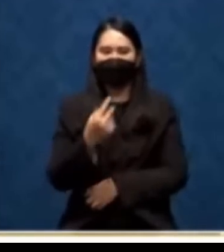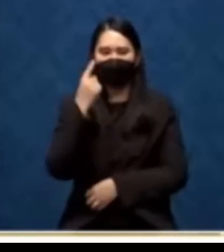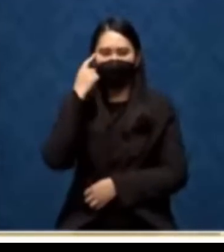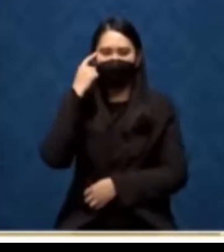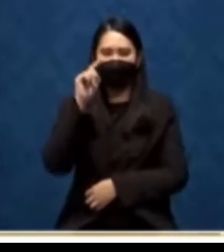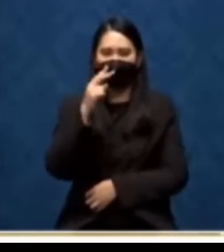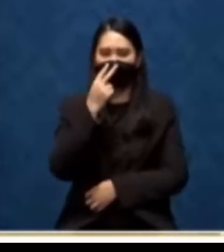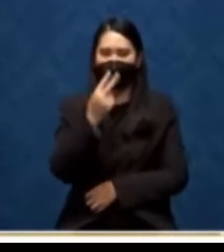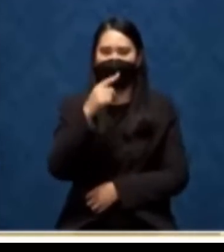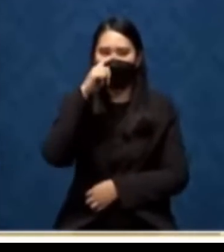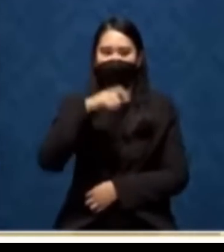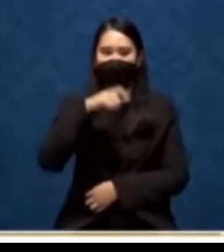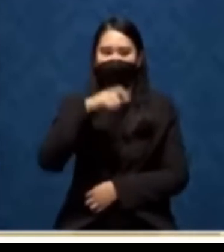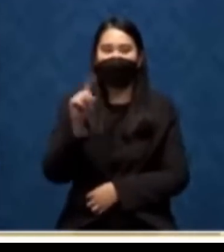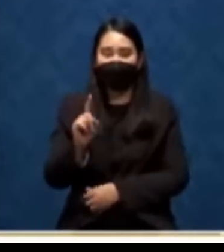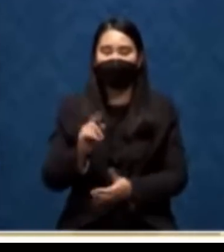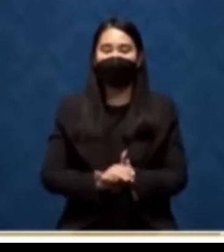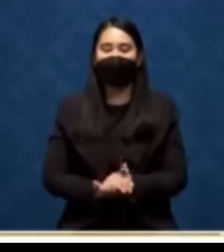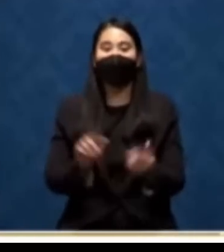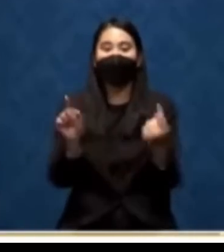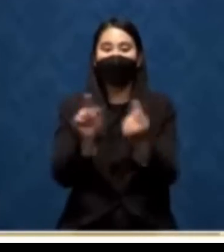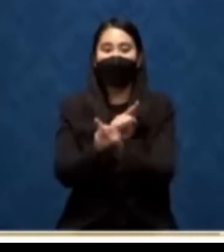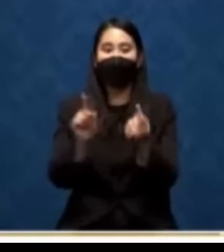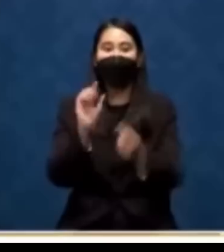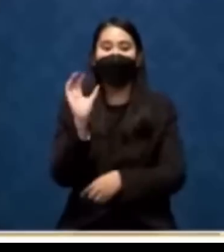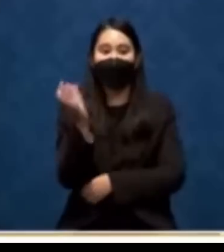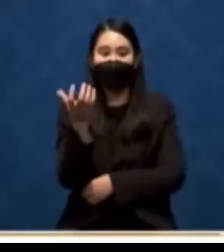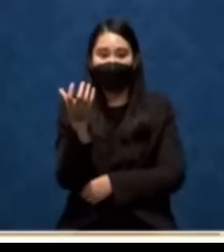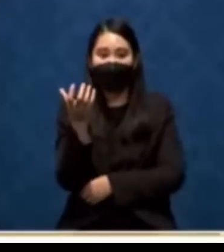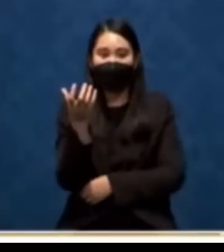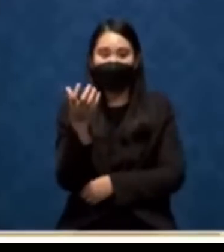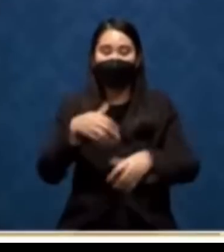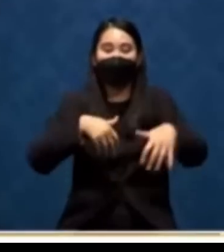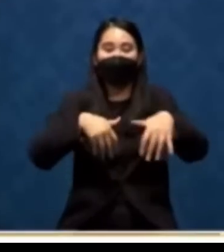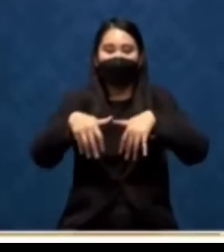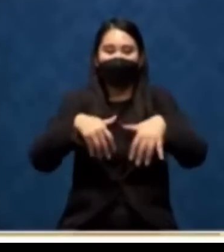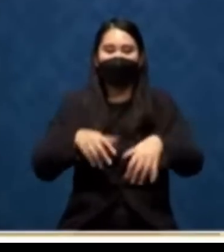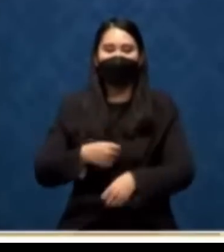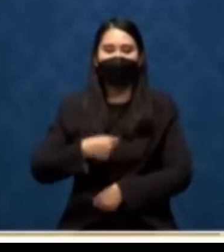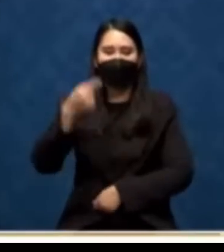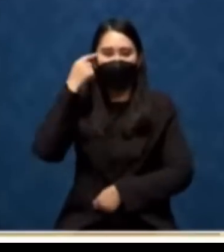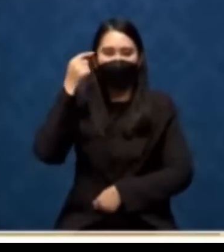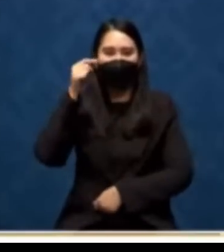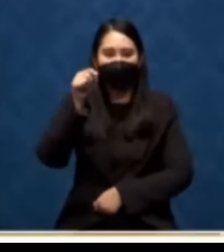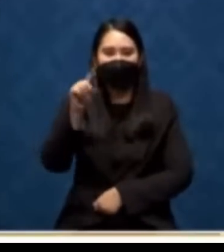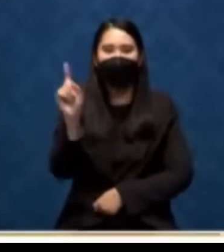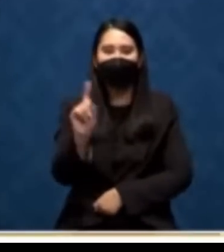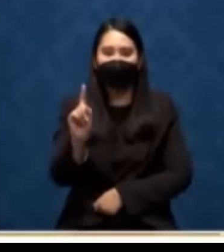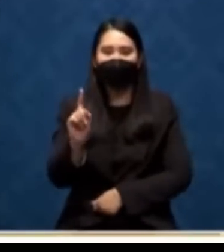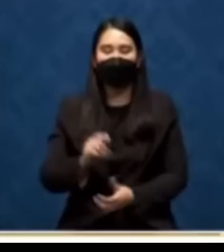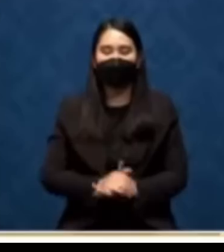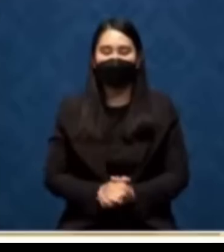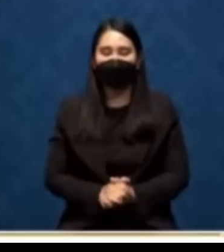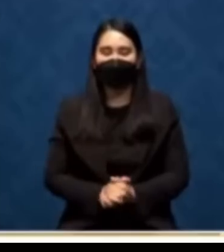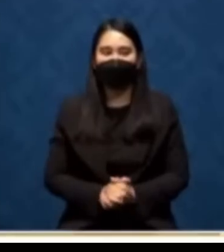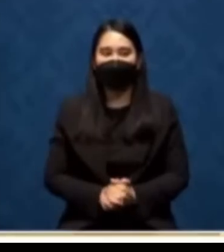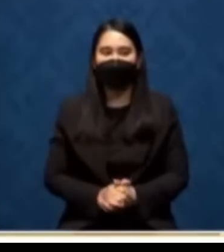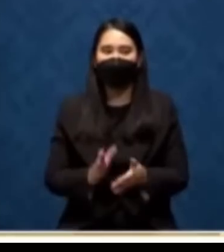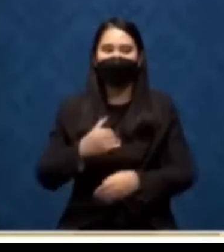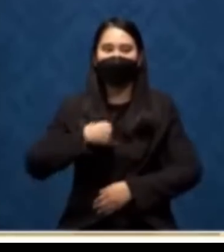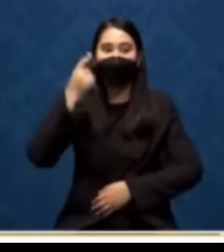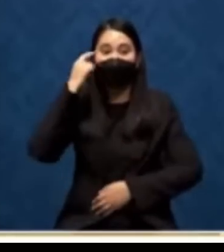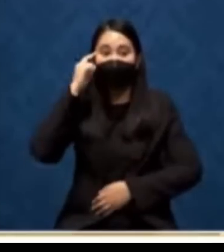รครับชาวจีนและสังคมโลกจะมองสถาบันของเราอย่างไรและไม่รู้นะครับว่าหนัง